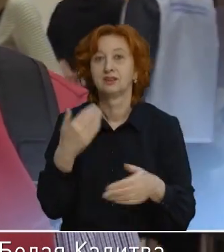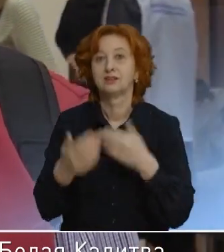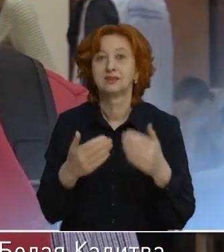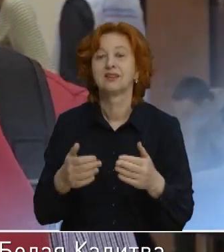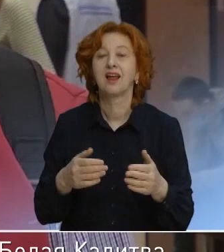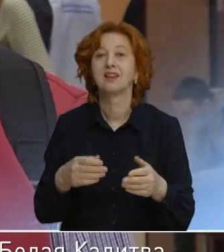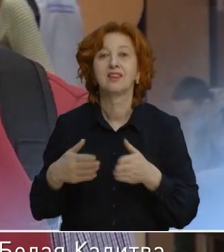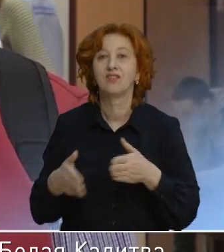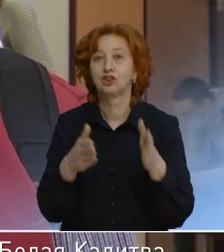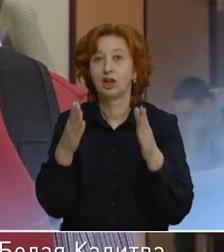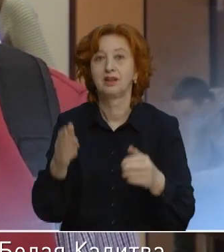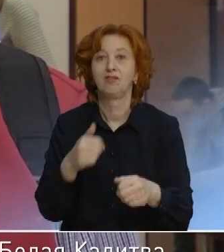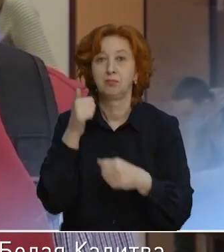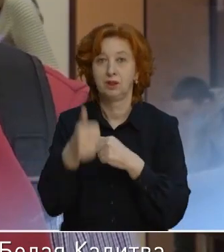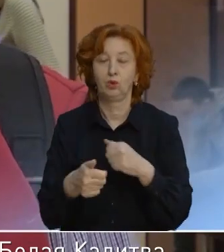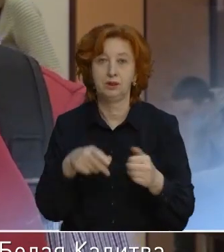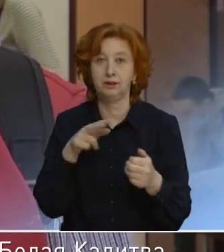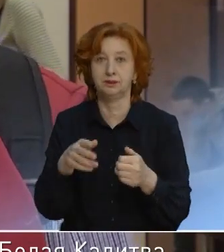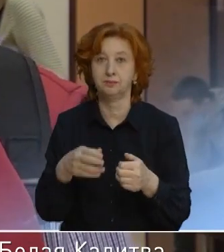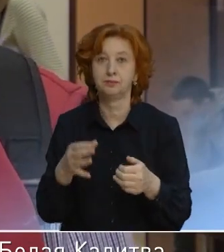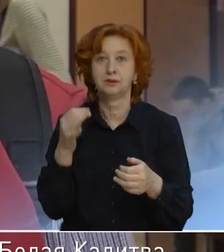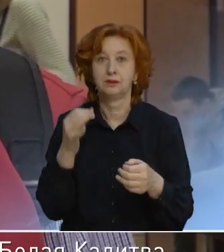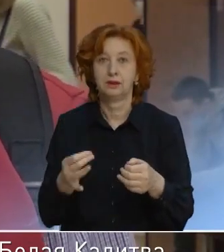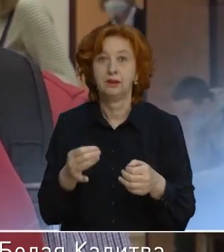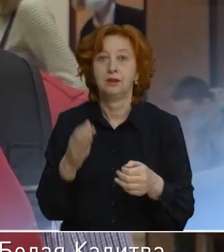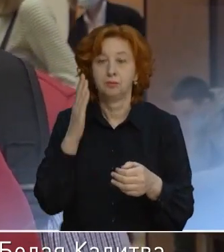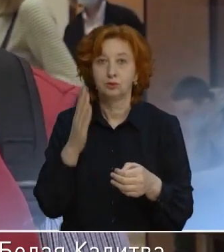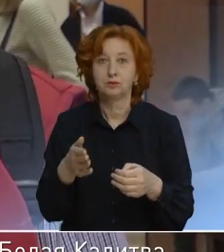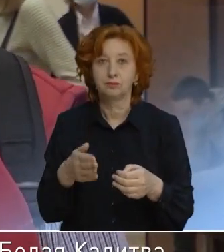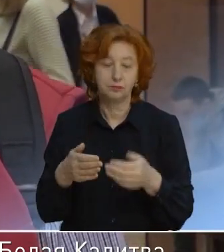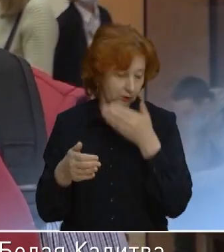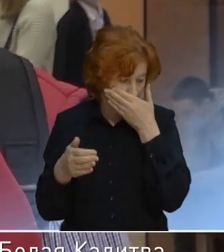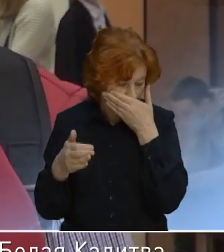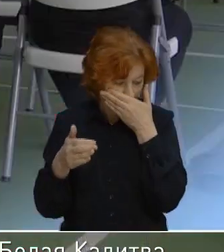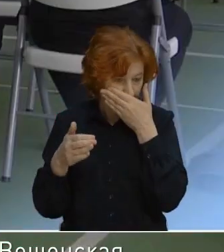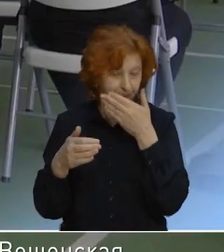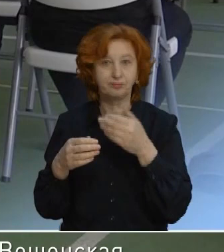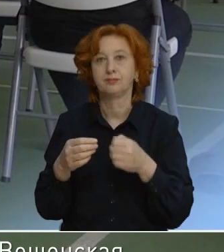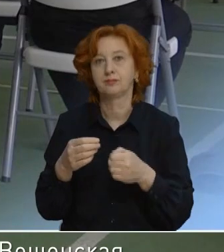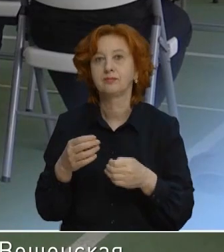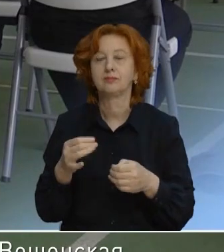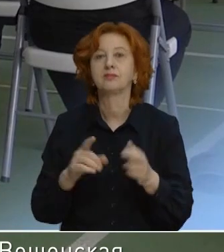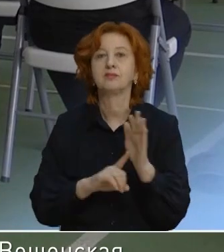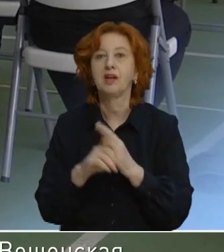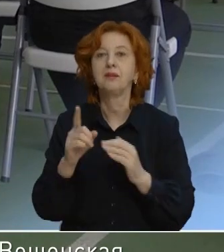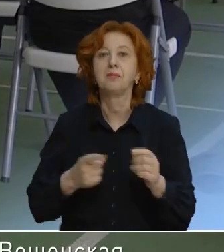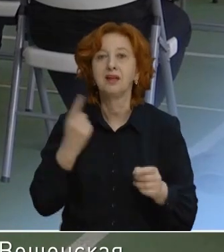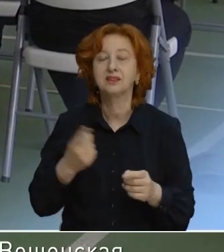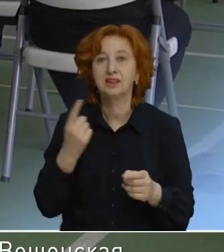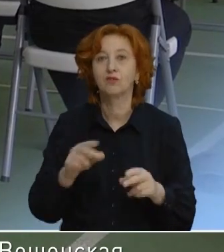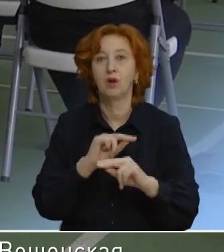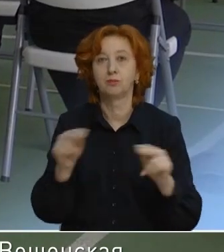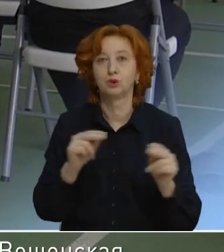движений, объема, интервальности и самонаблюдения, вот, собственно, в чем заключается методика. Мастер-классы по